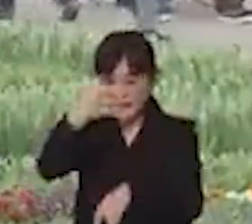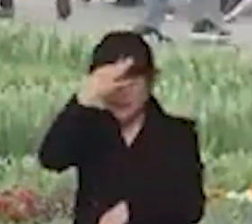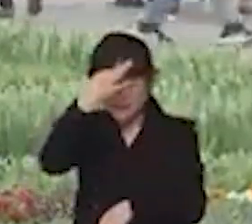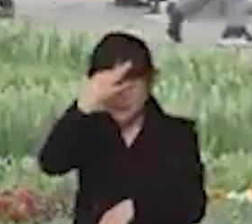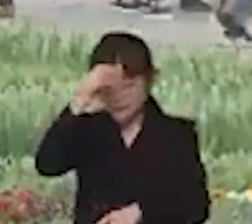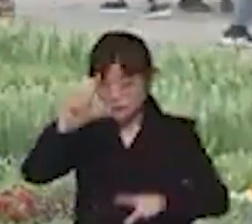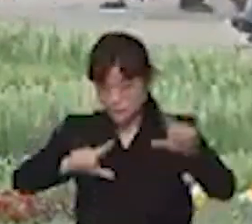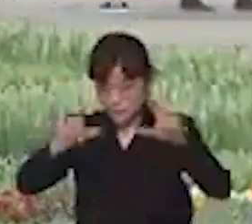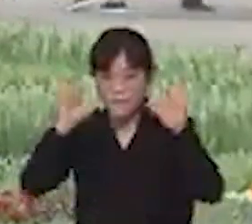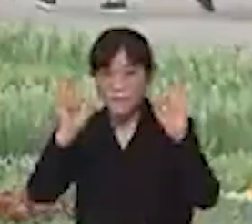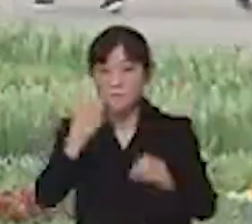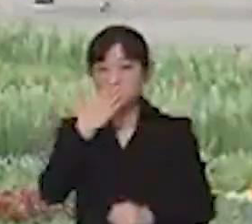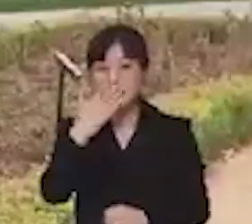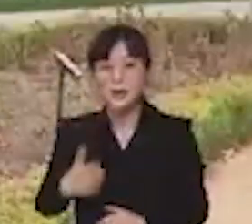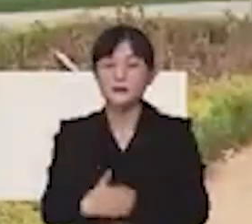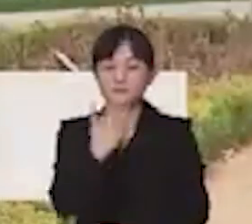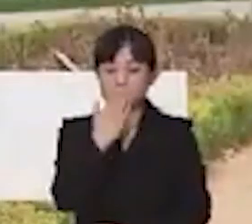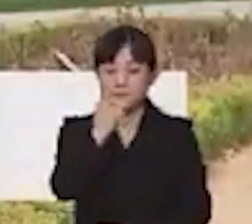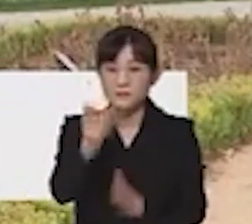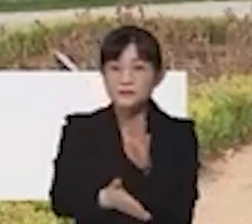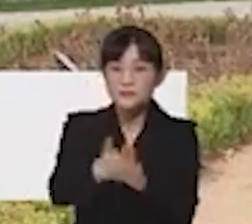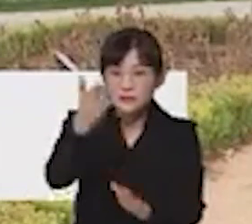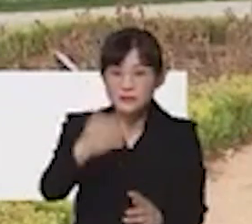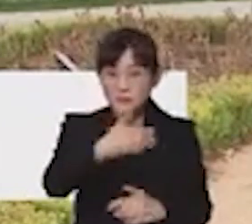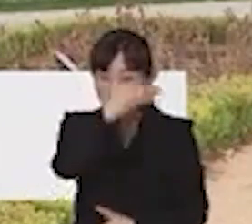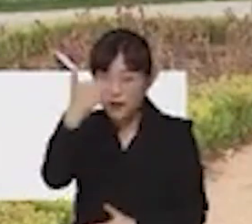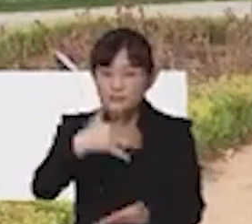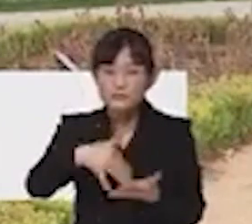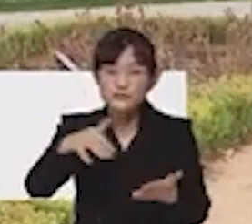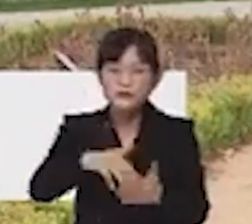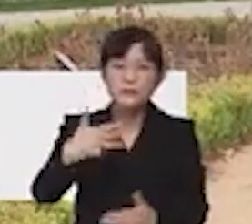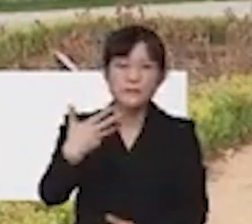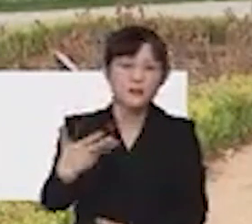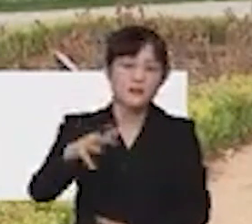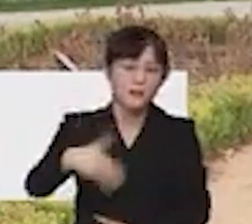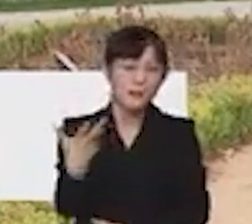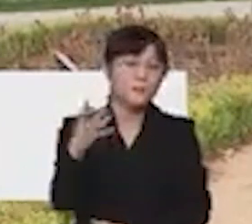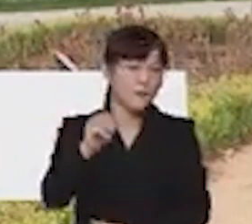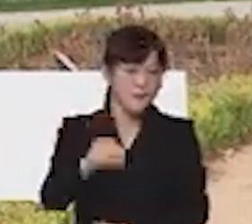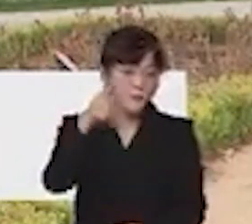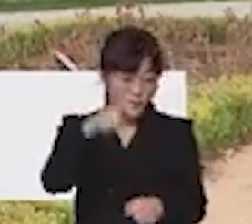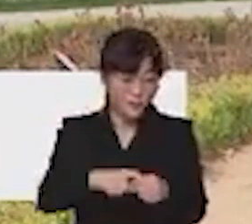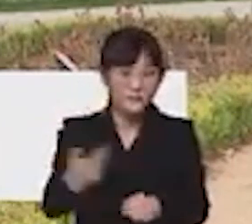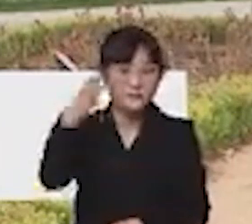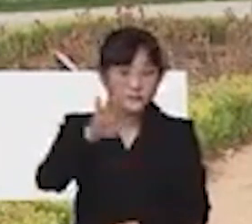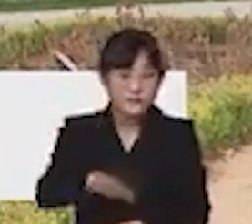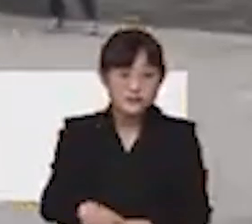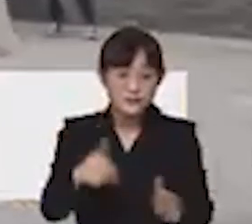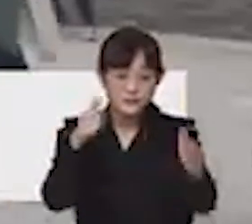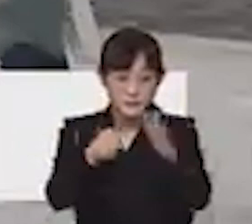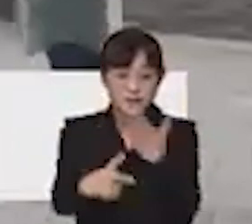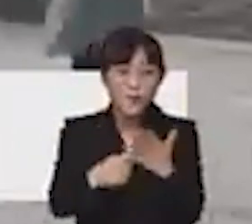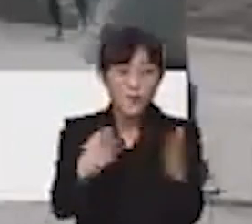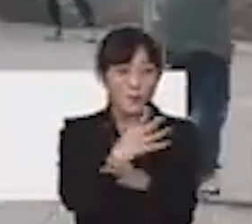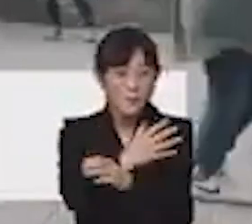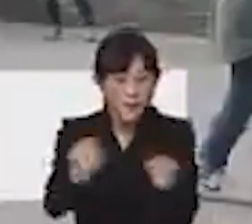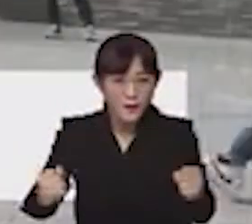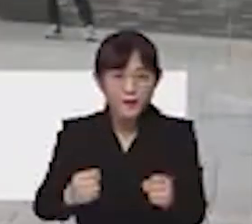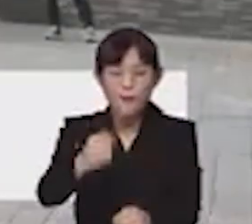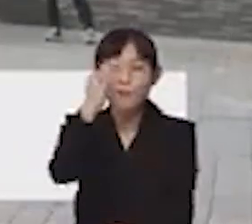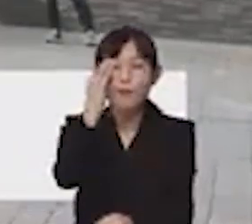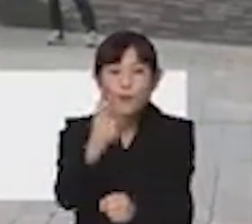펼쳐질 예정입니다. 순천시는 목표 관람객 수를 800만 명으로 설정했는데요. 입장권 사전 예매 금액이